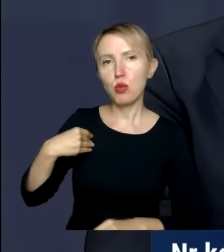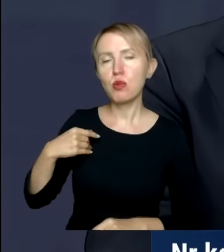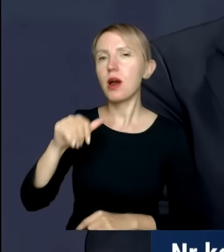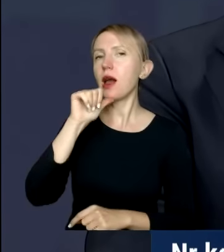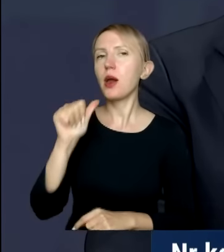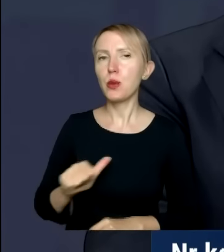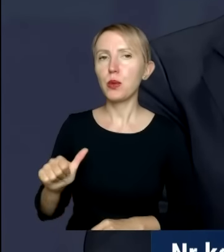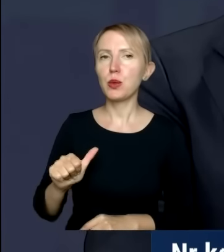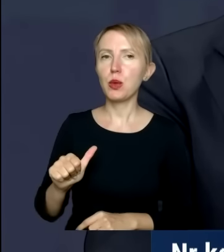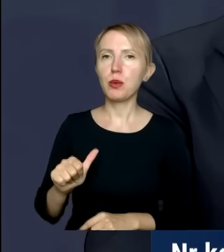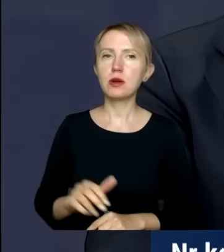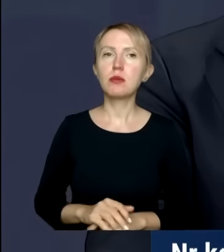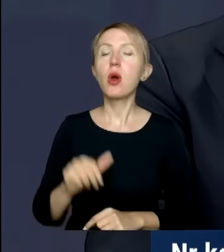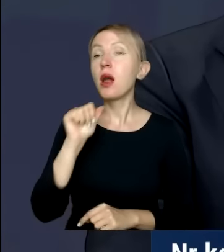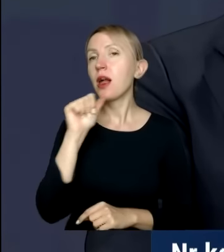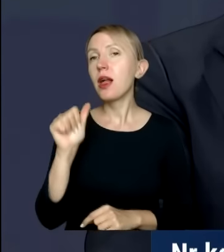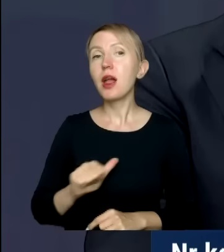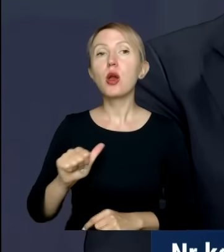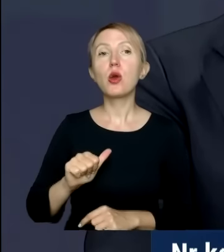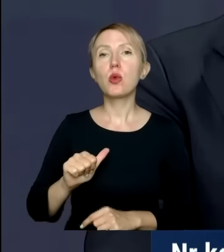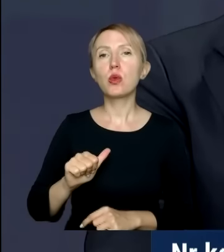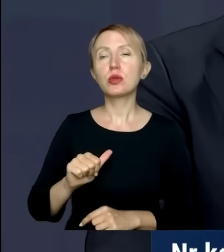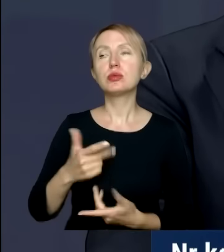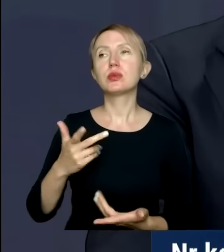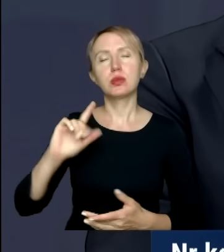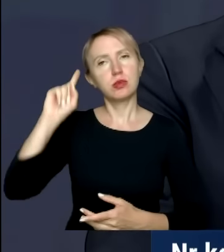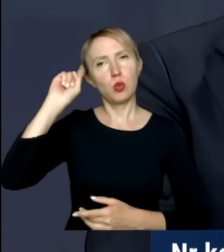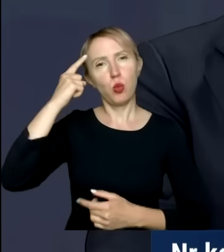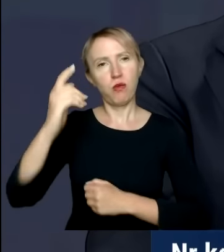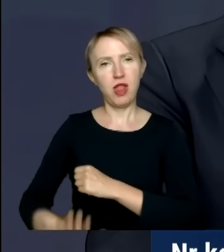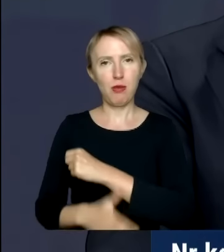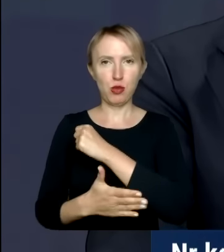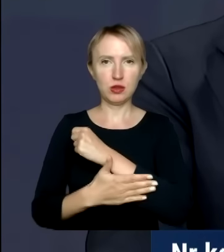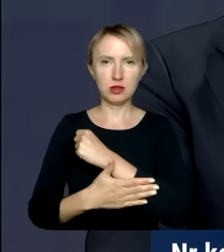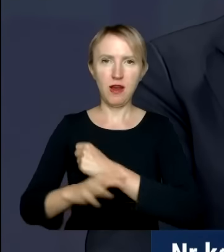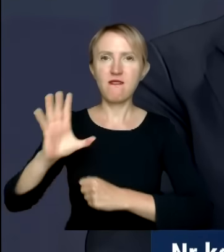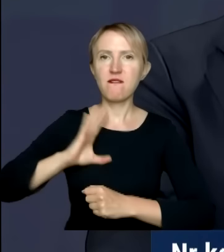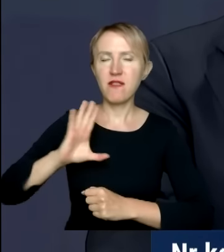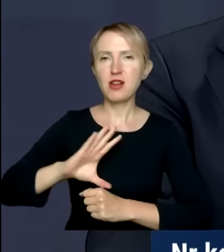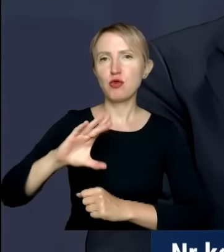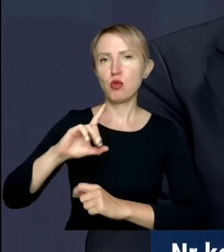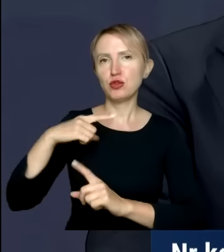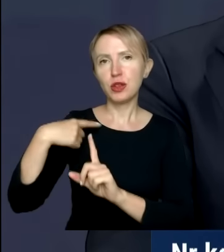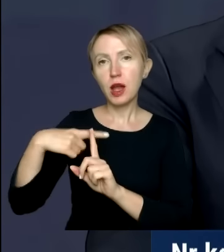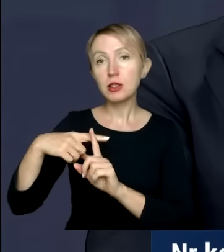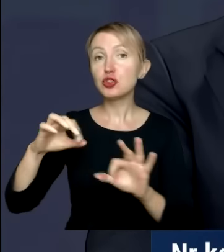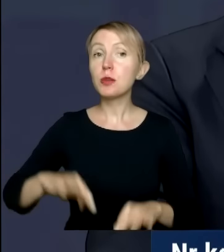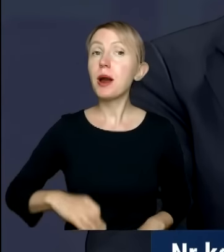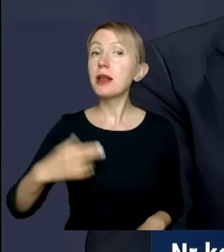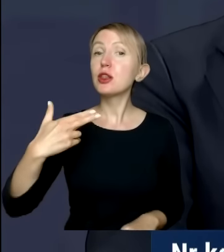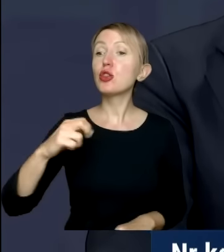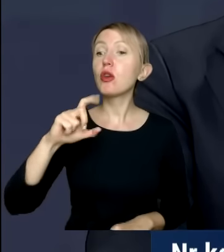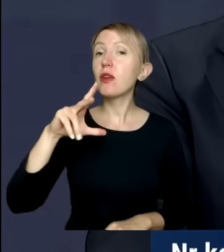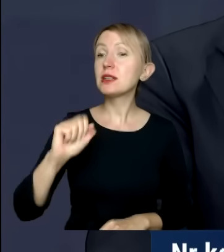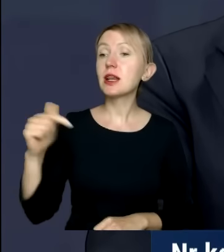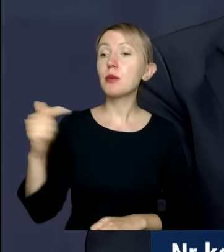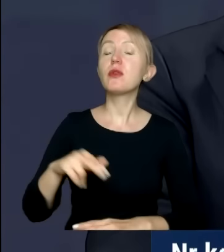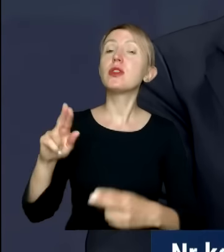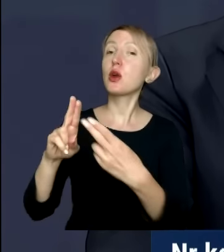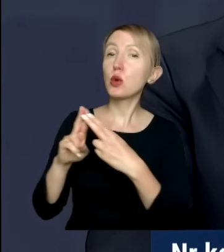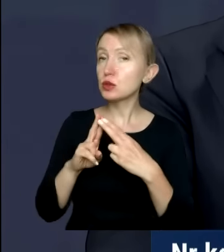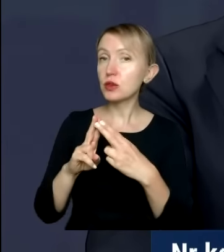bo Europa stoi na wartościach chrześcijańskich katolickich trwa czy pani Nowacka powinna skonsultować pani